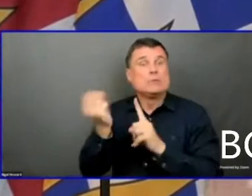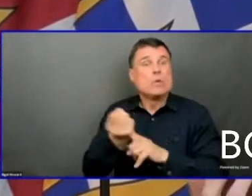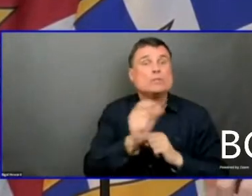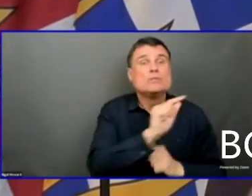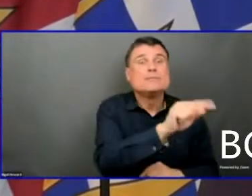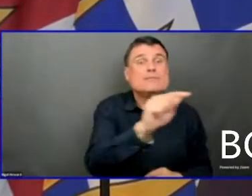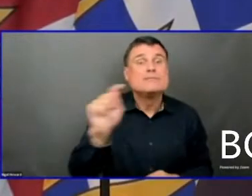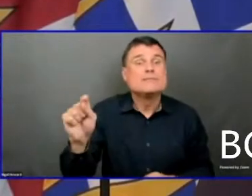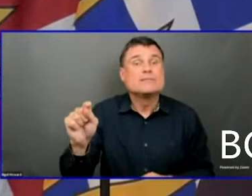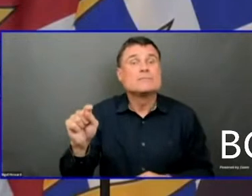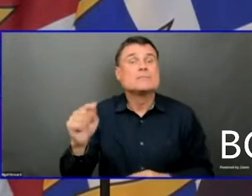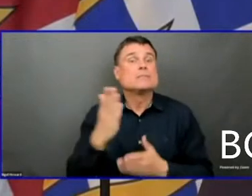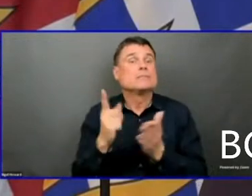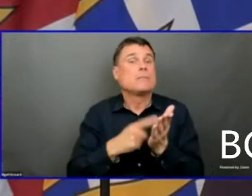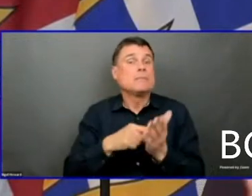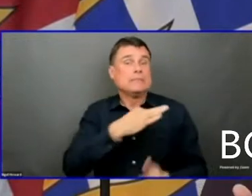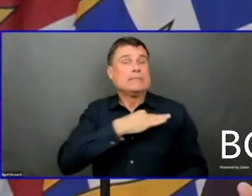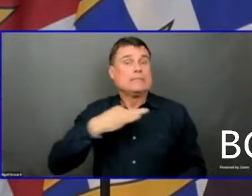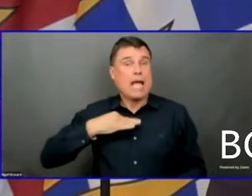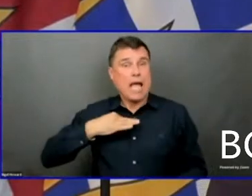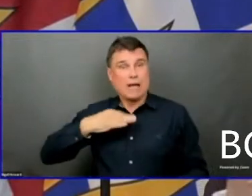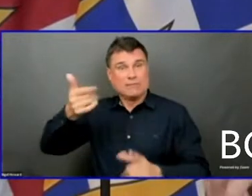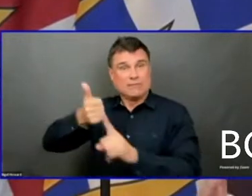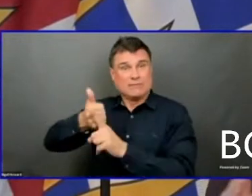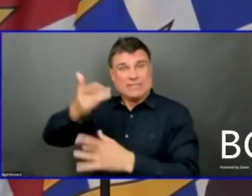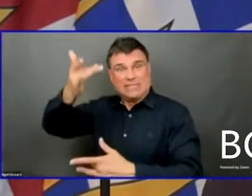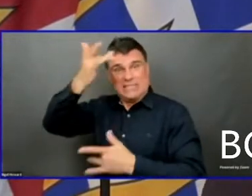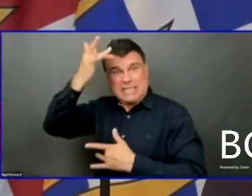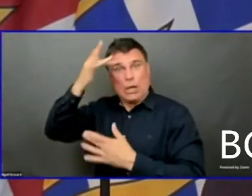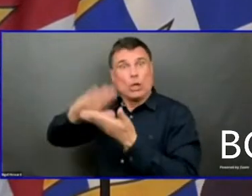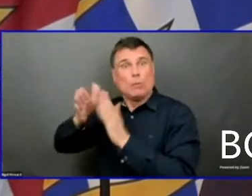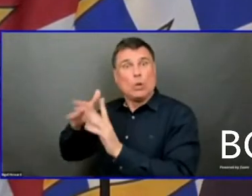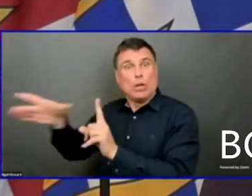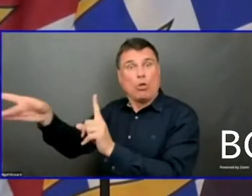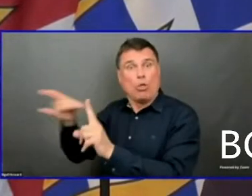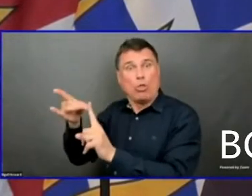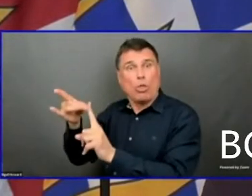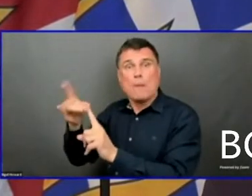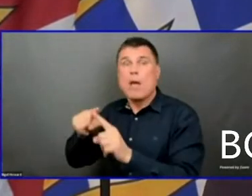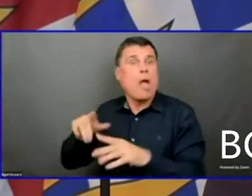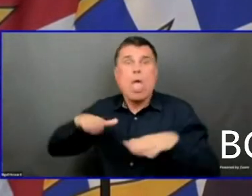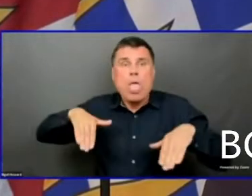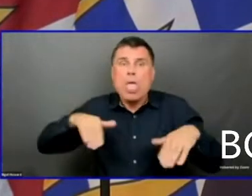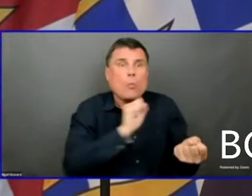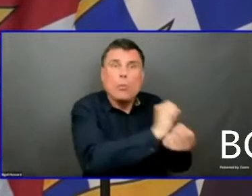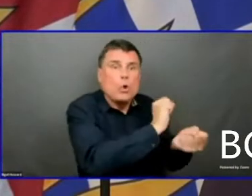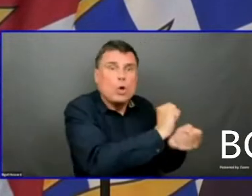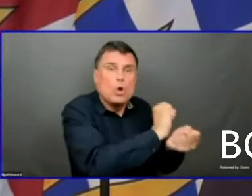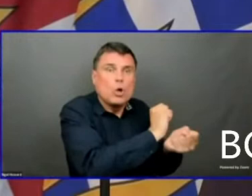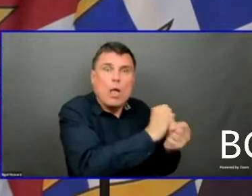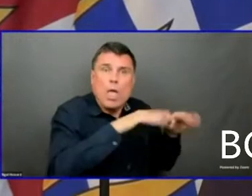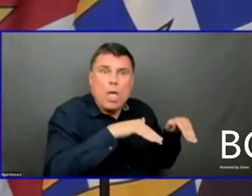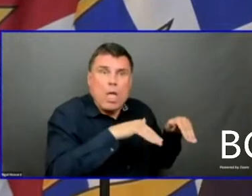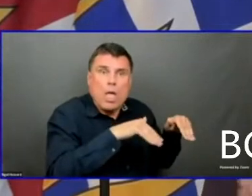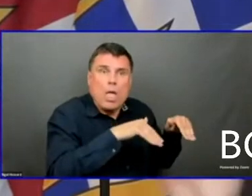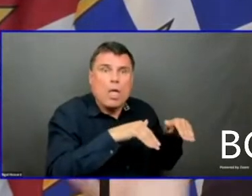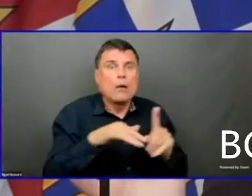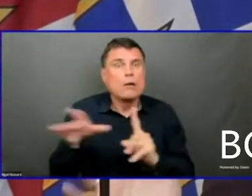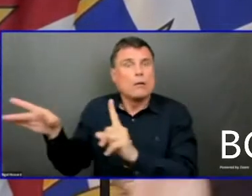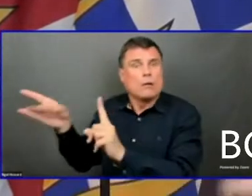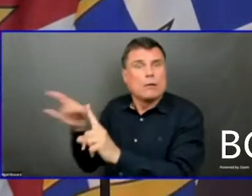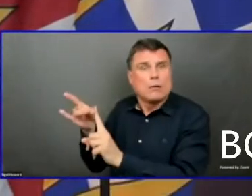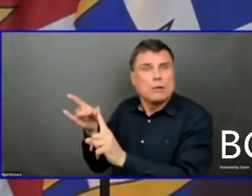人是阳性的，不会宣布是爆发。这个也是解释一下暴露和爆发的区